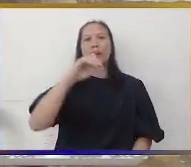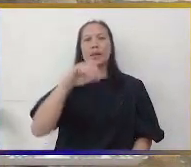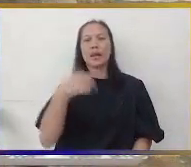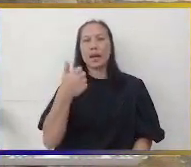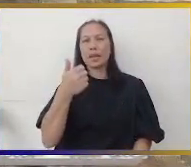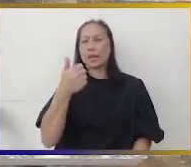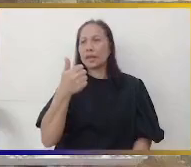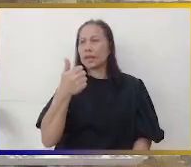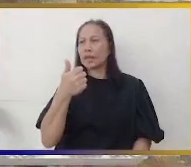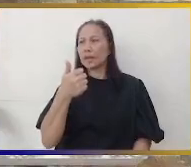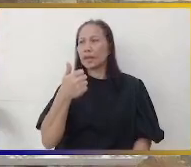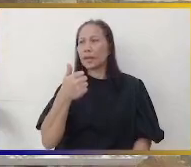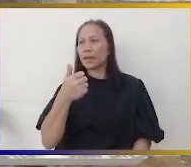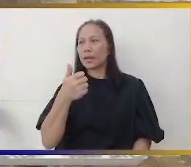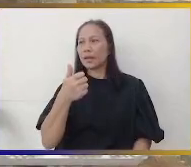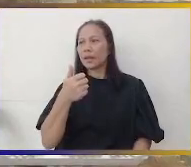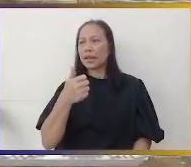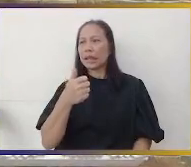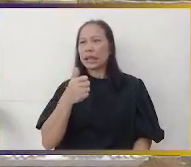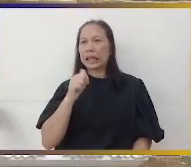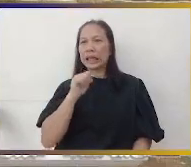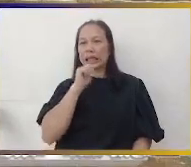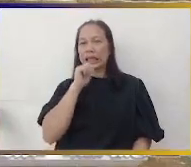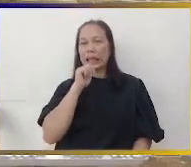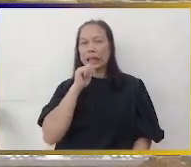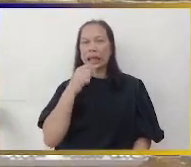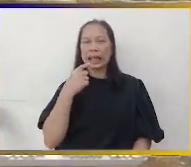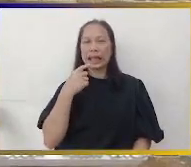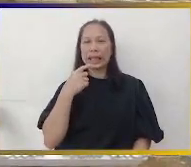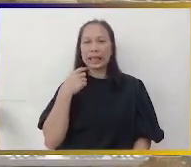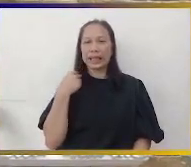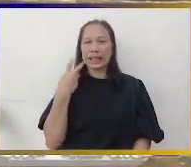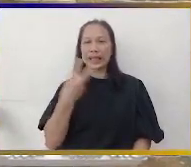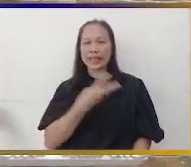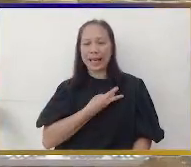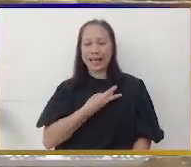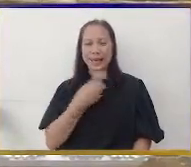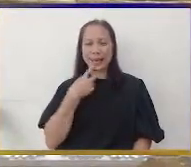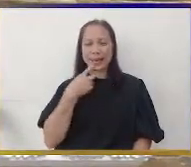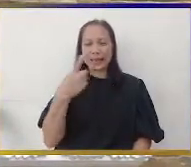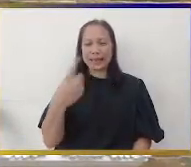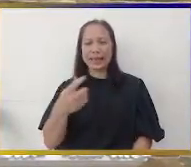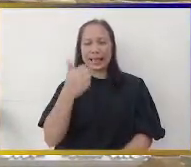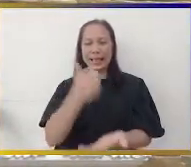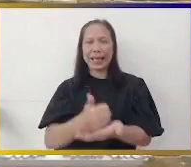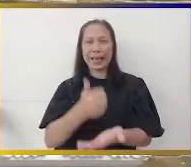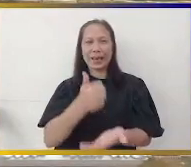sa pinag-uusapan natin ngayon kung alam mong ni piso wala kang